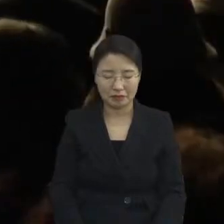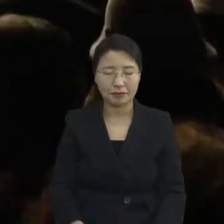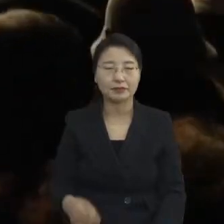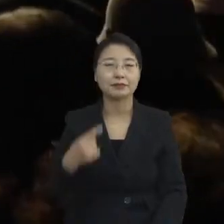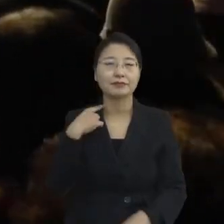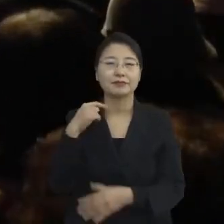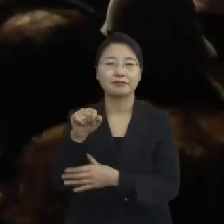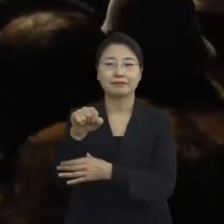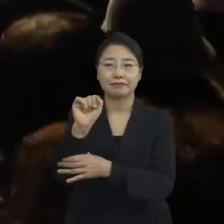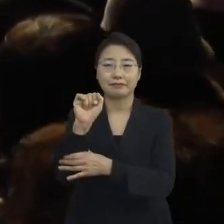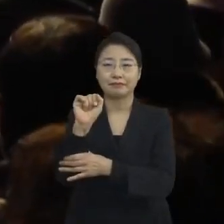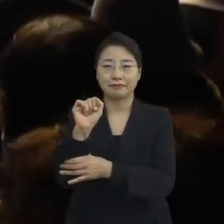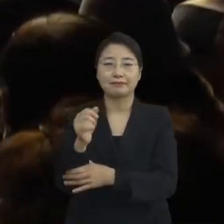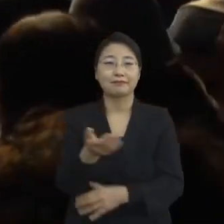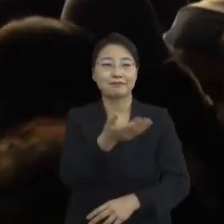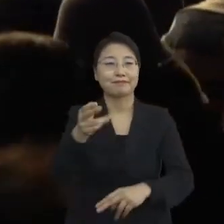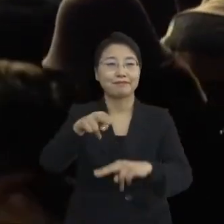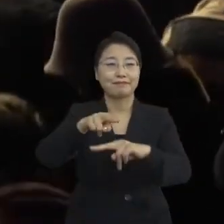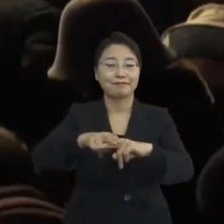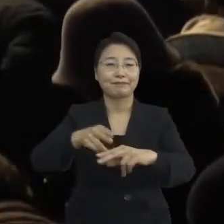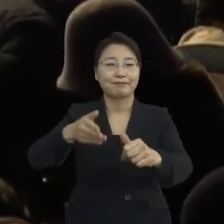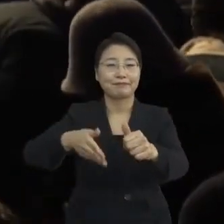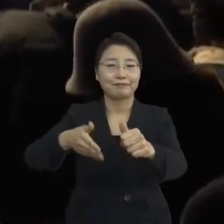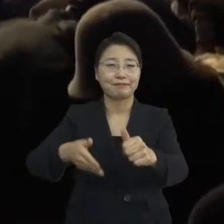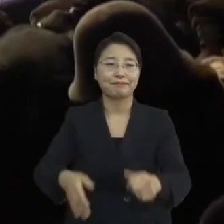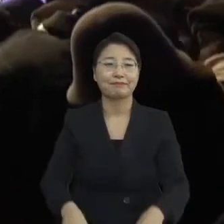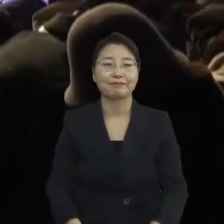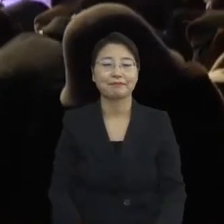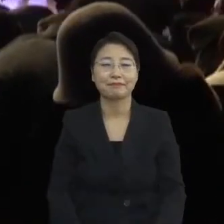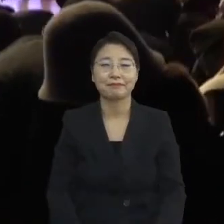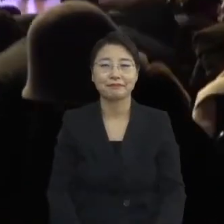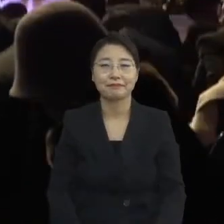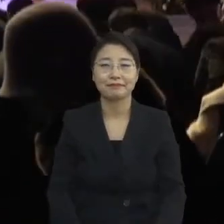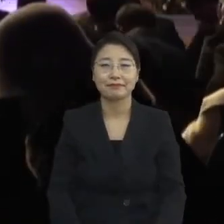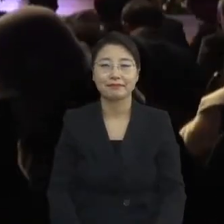바로 모두 자리에 앉아주시기 바랍니다.